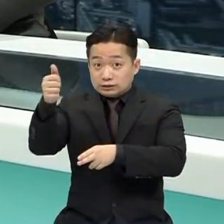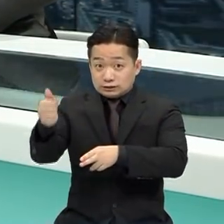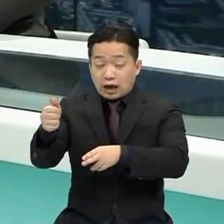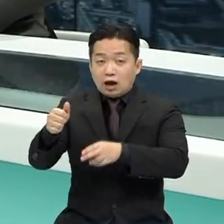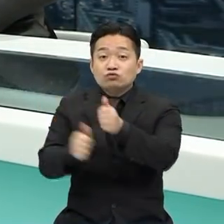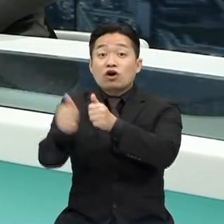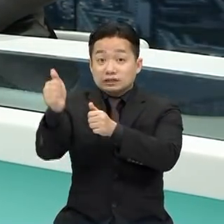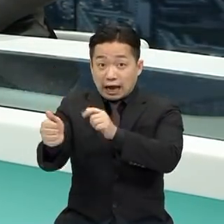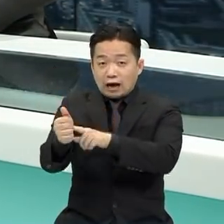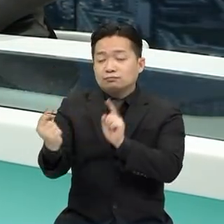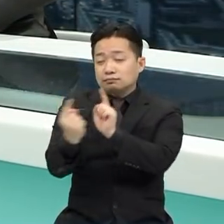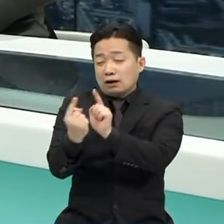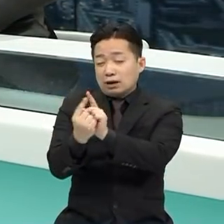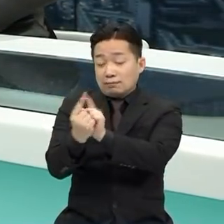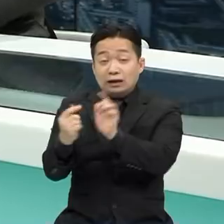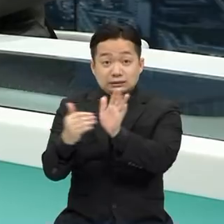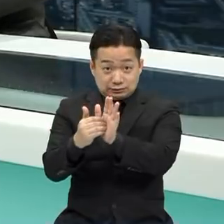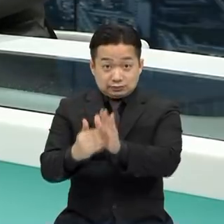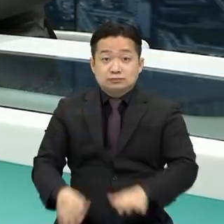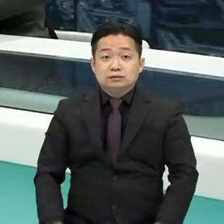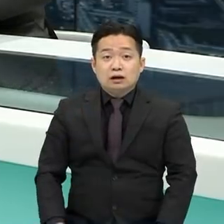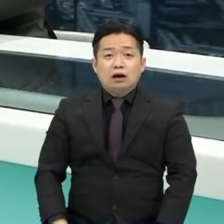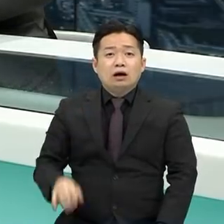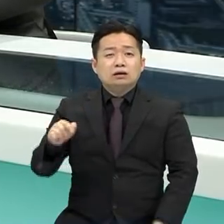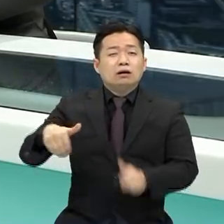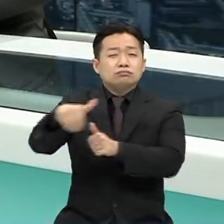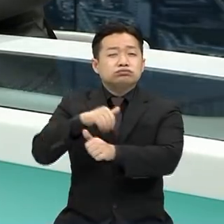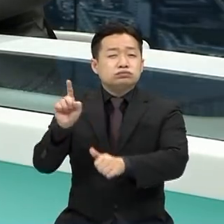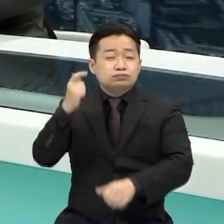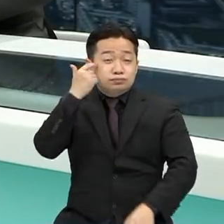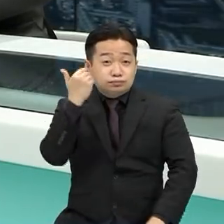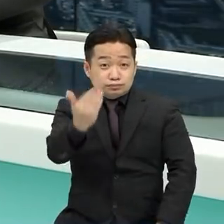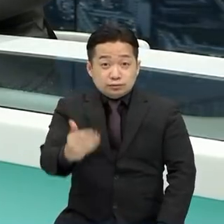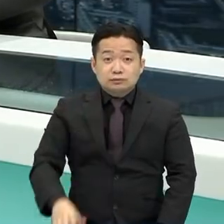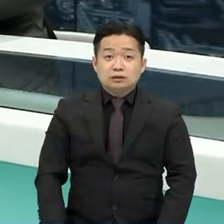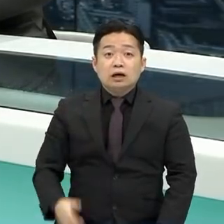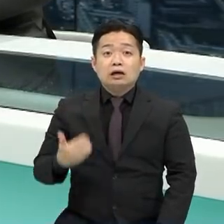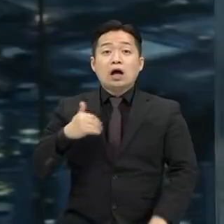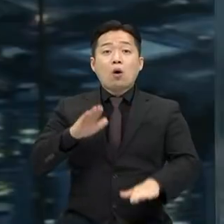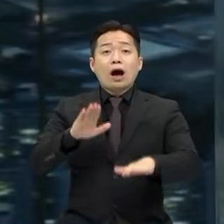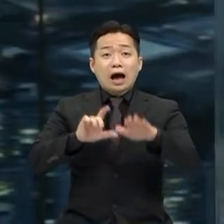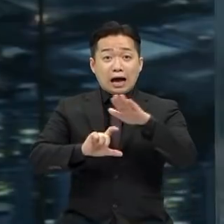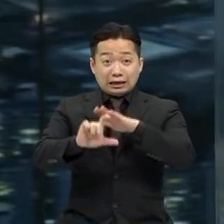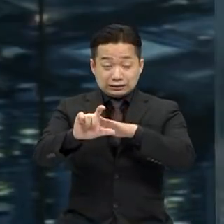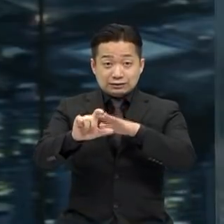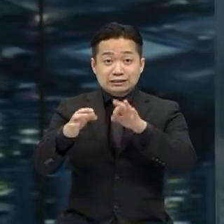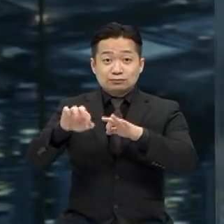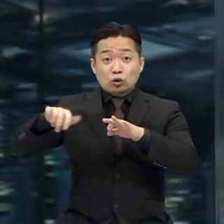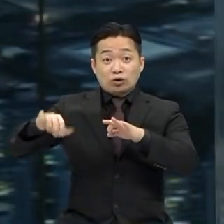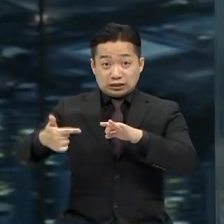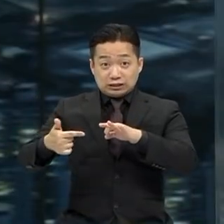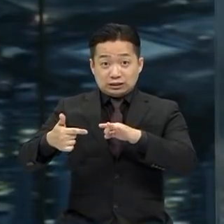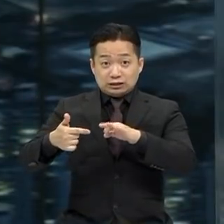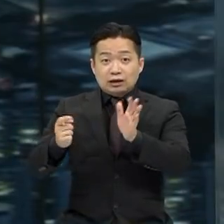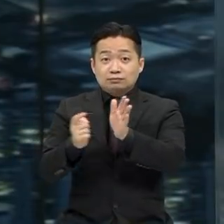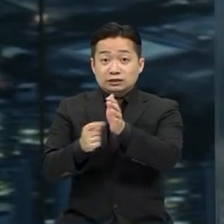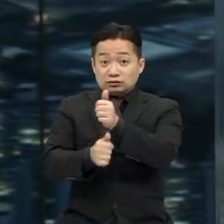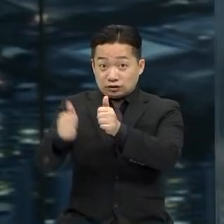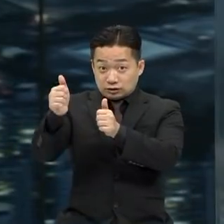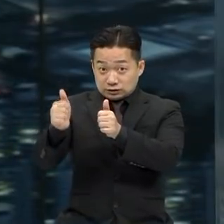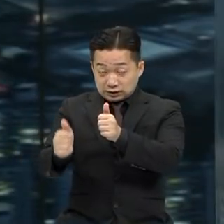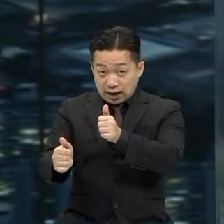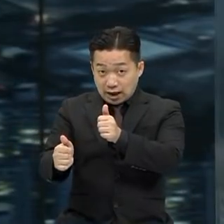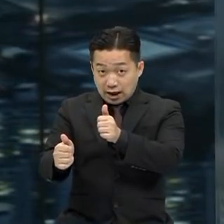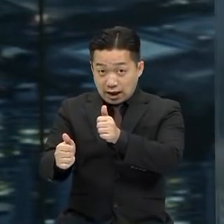하루종일 주제를 했잖아요 김 전 위원장 반응은 어떻던가요 네 제가 오늘 아침부터 김종인 전 기대 위원장 사무실 앞에 계속 나가